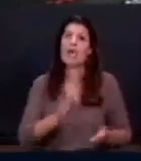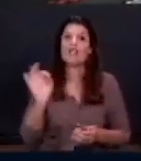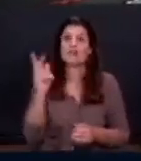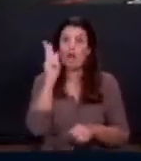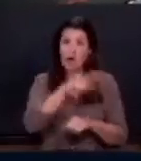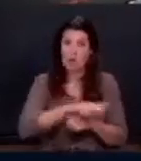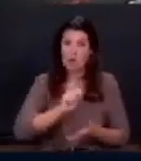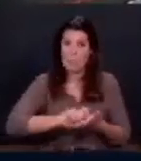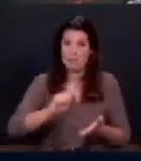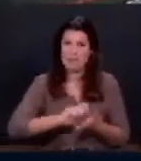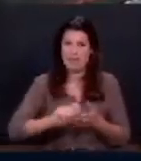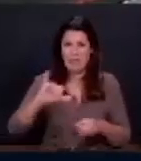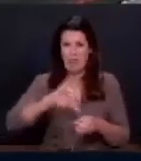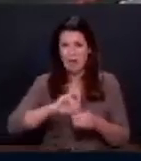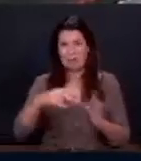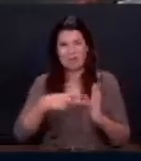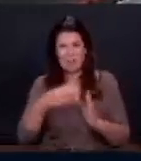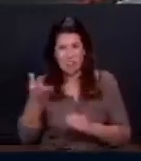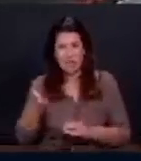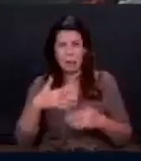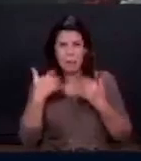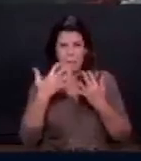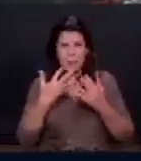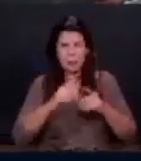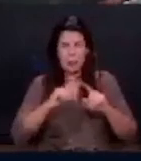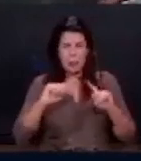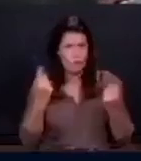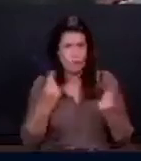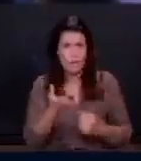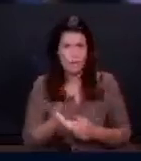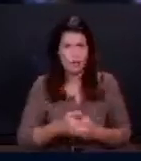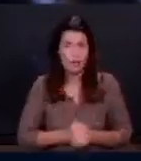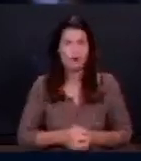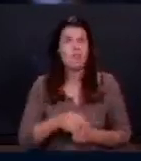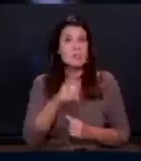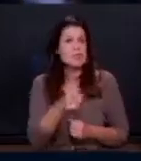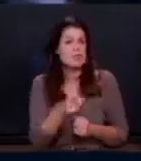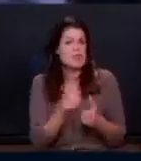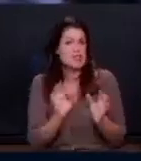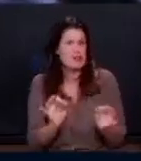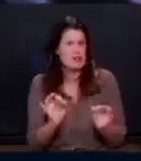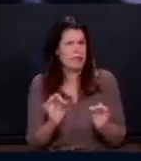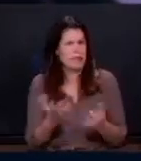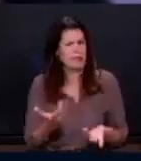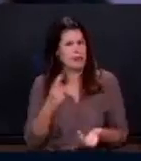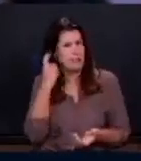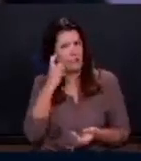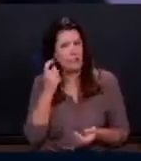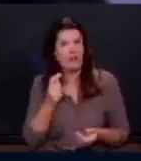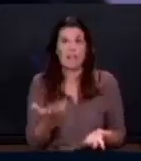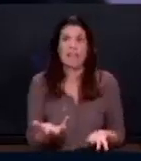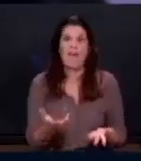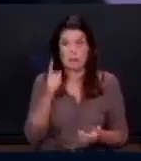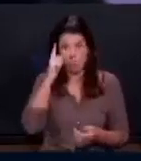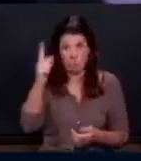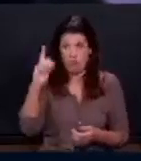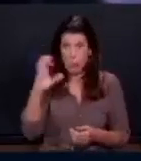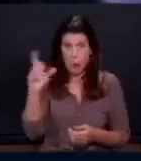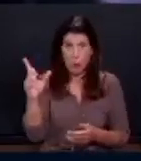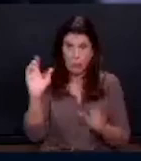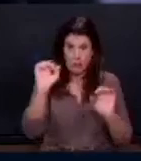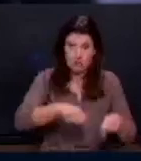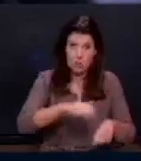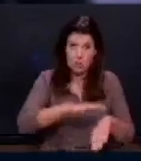האנרגיה, בפרשה המשונה הזו. וזה אולי החלק המדהיג באמת, כי אף אחד לא חושב שקוויית תשתלט מחר בבוקר על מאגרי האנרגיה של ישראל, אבל העובדה אמר